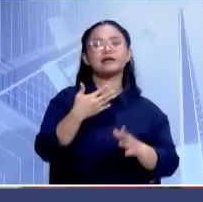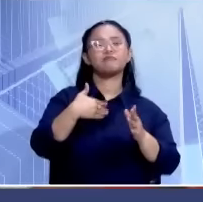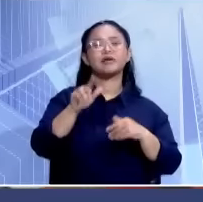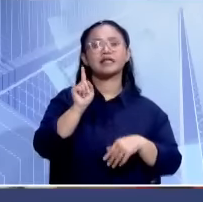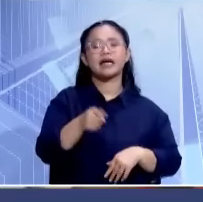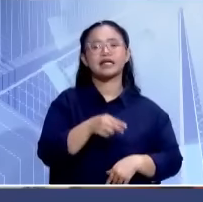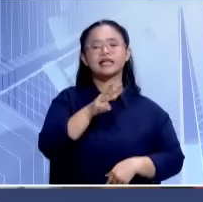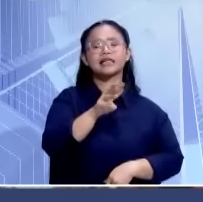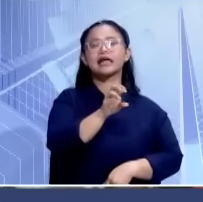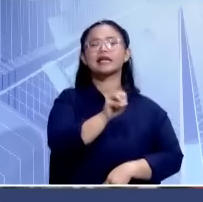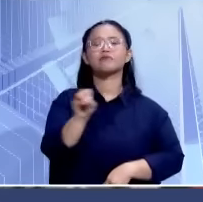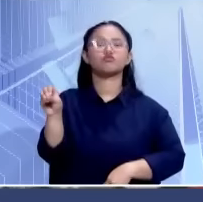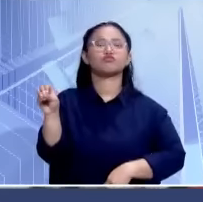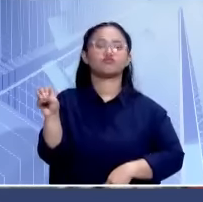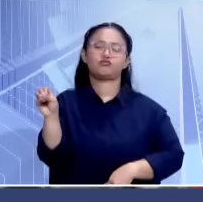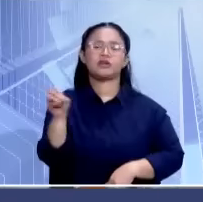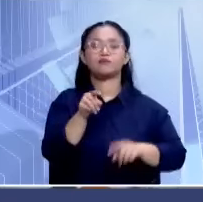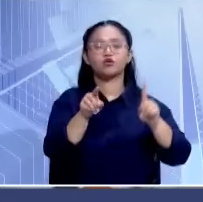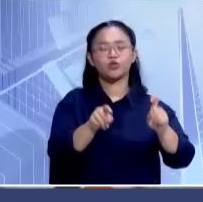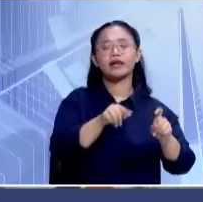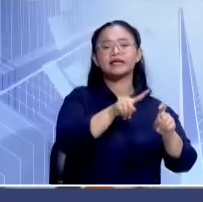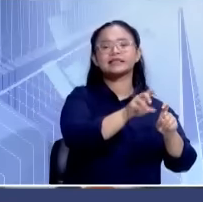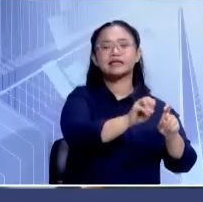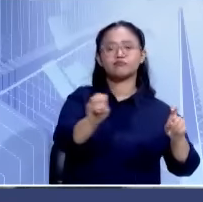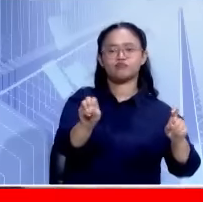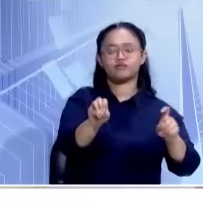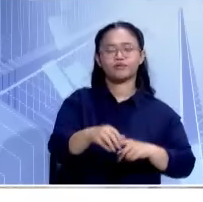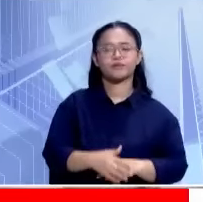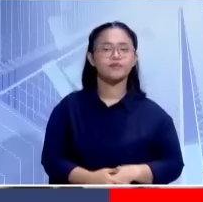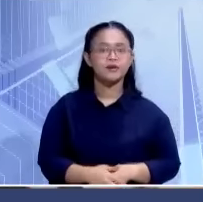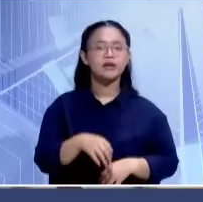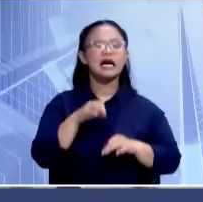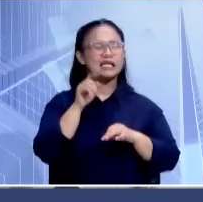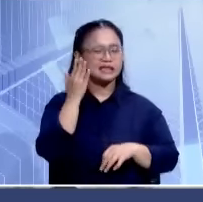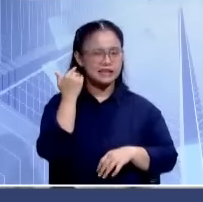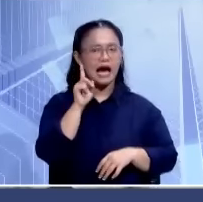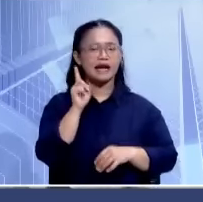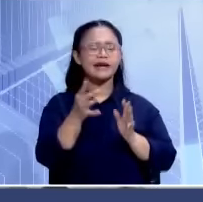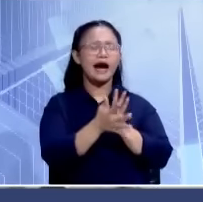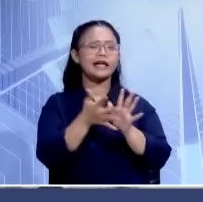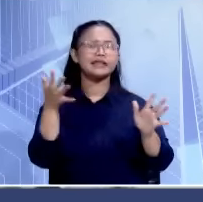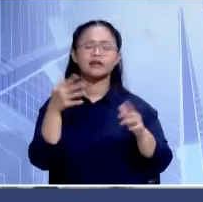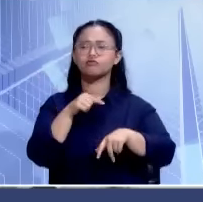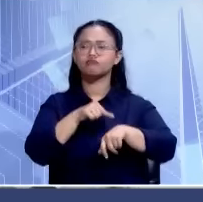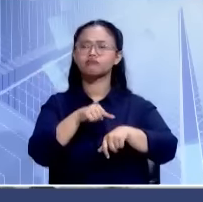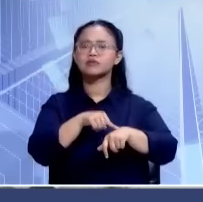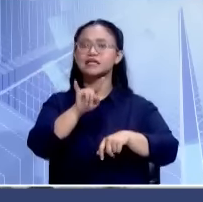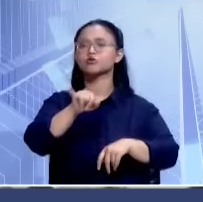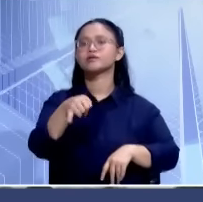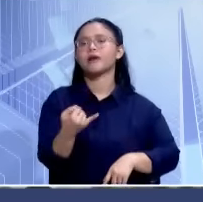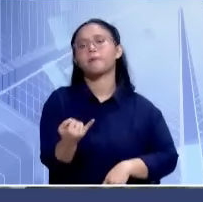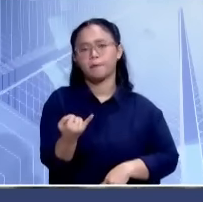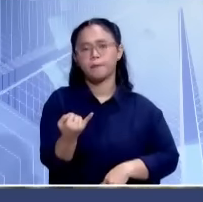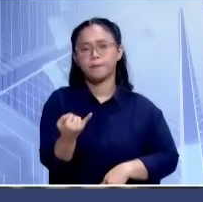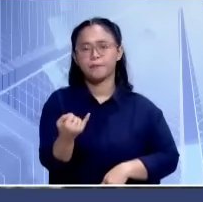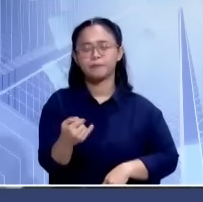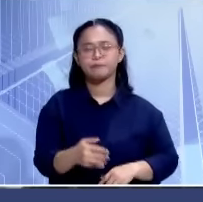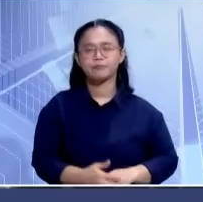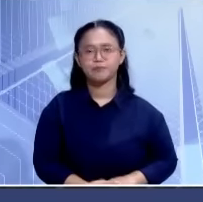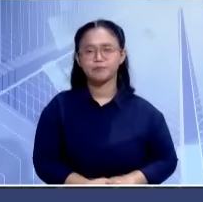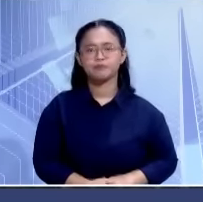mencapai 3.000 orang. Antri di sininya? Iya, di sini. Sekitar sejaman deh kayaknya. Satu jam ya? Iya. Tapi yang